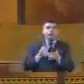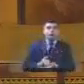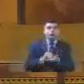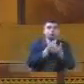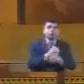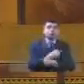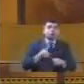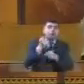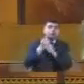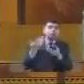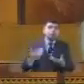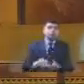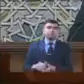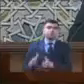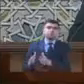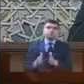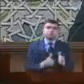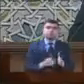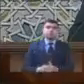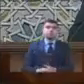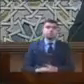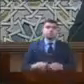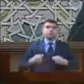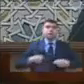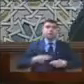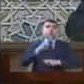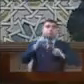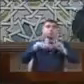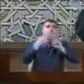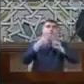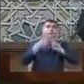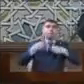وشكرا. سيد رئيس الحكومة المحترم،